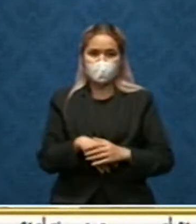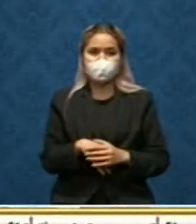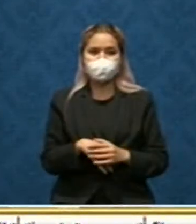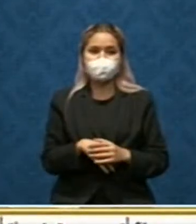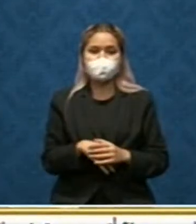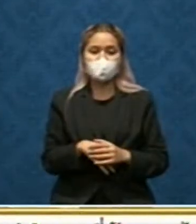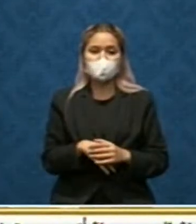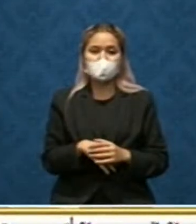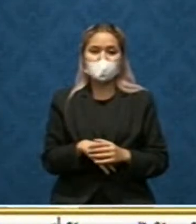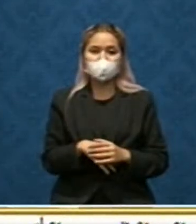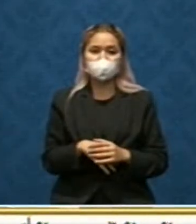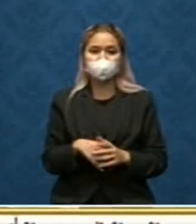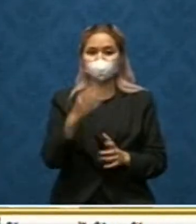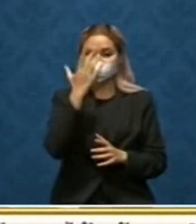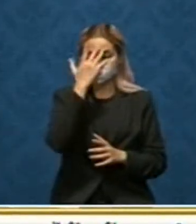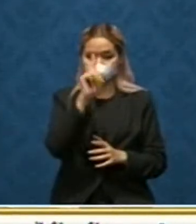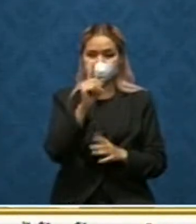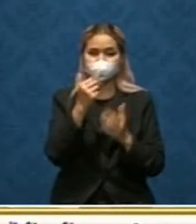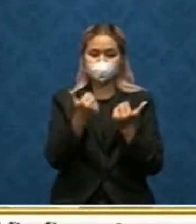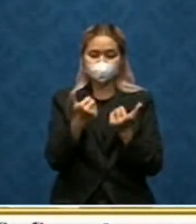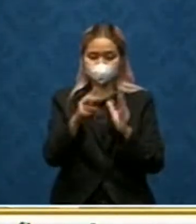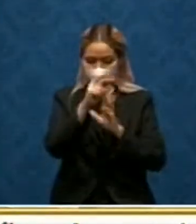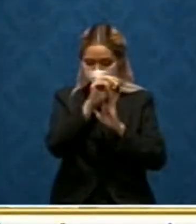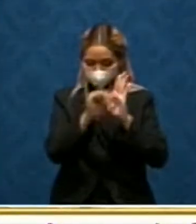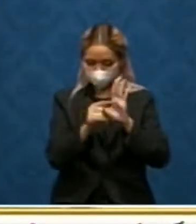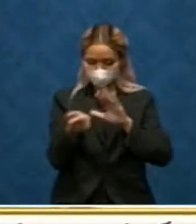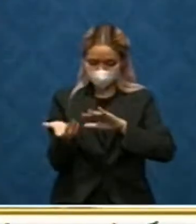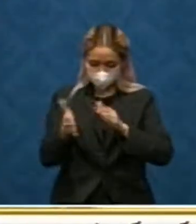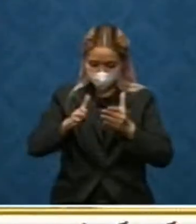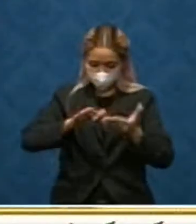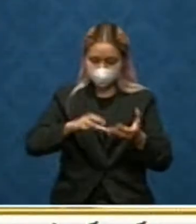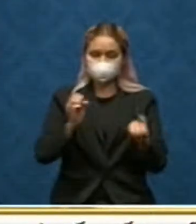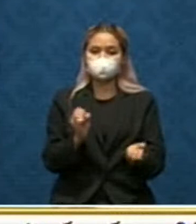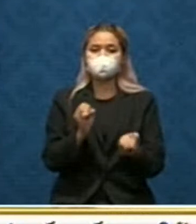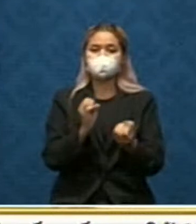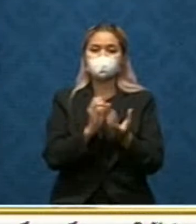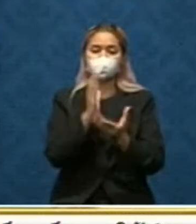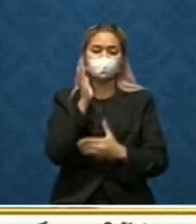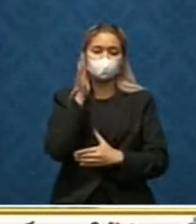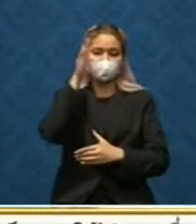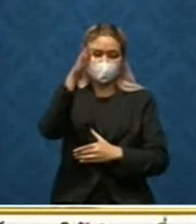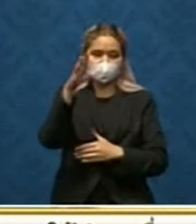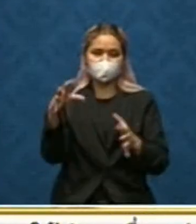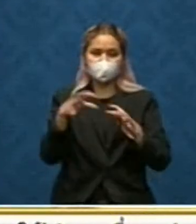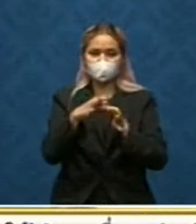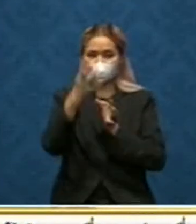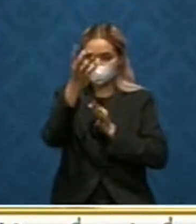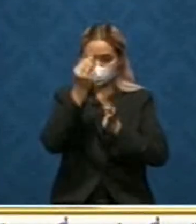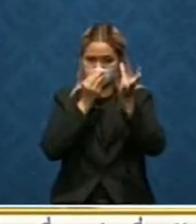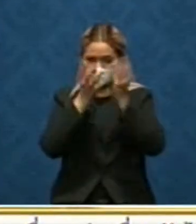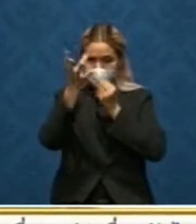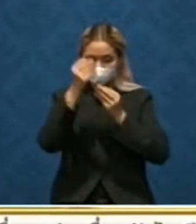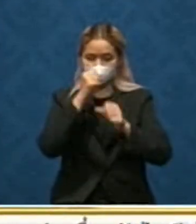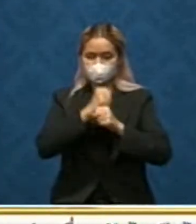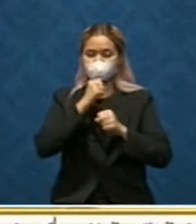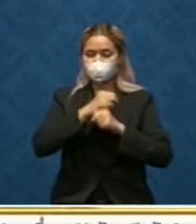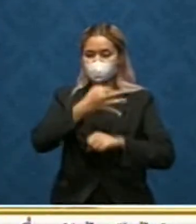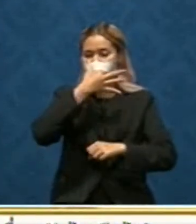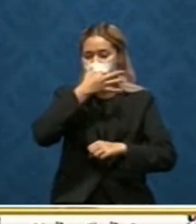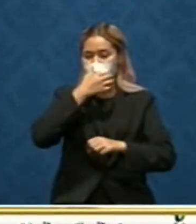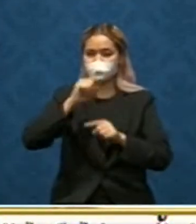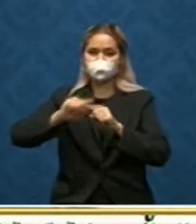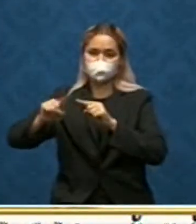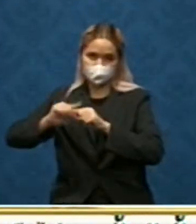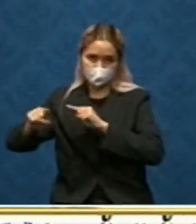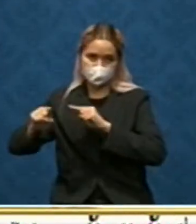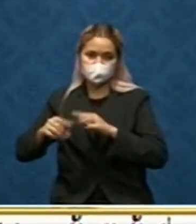นั่นกแดงวา นโยบายนี้ลมเหลวมีผลไปถึงการเรียนรู้ีผลไปทำมาหากินแล้วก